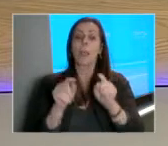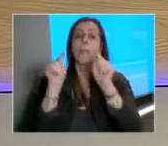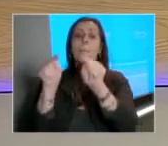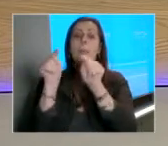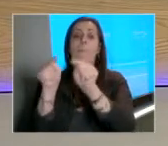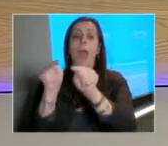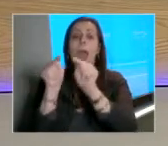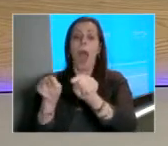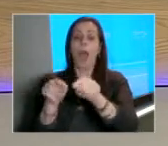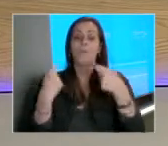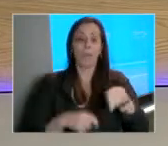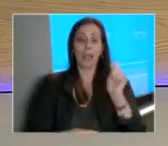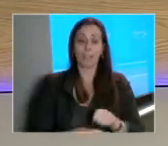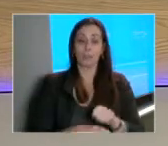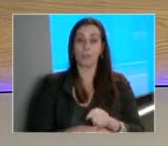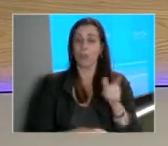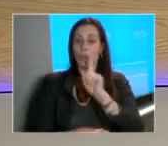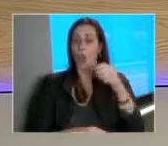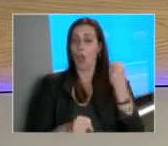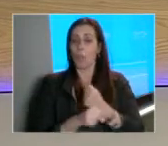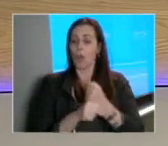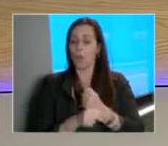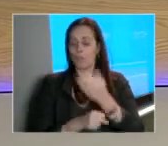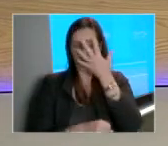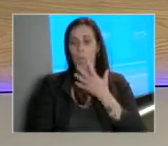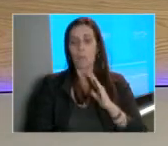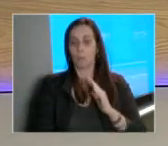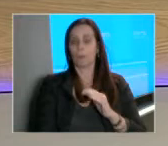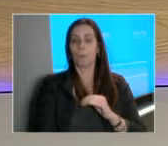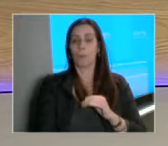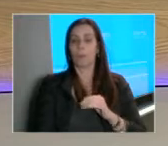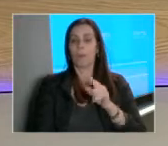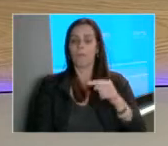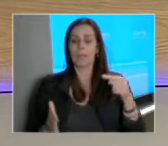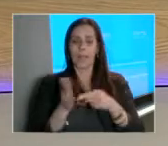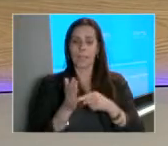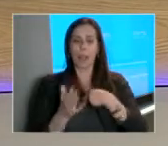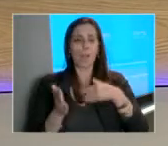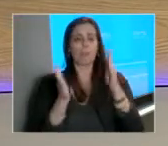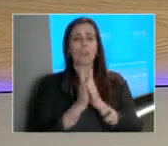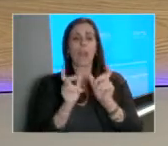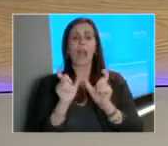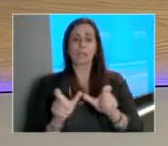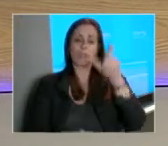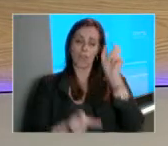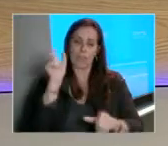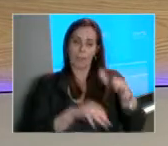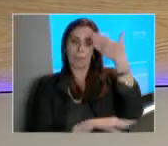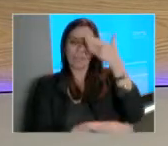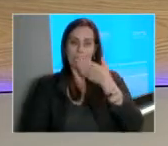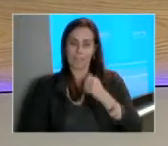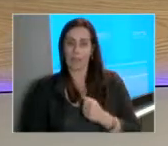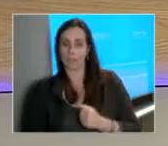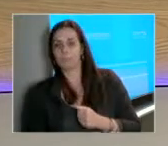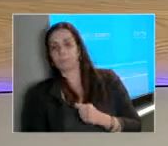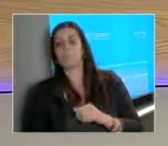ממך ומנבחרי הציבור שלא פועלים בתום לב. והנה הסיבות לבקשת החסינות של אזרחי מדינת